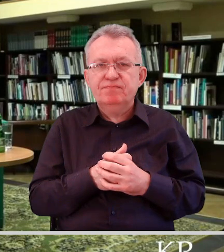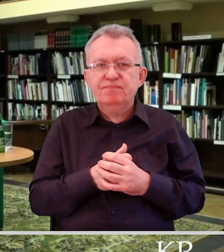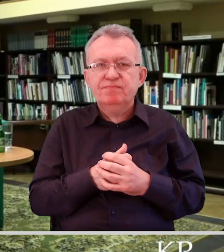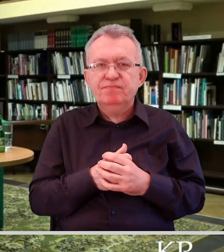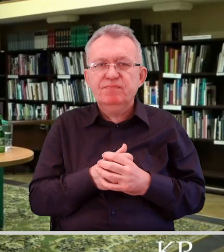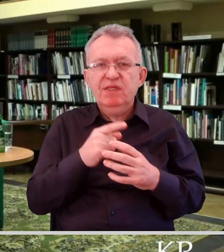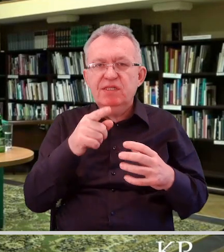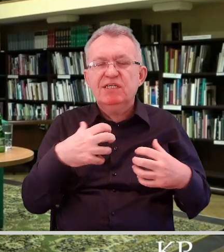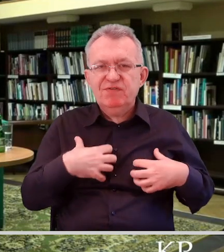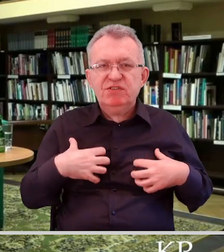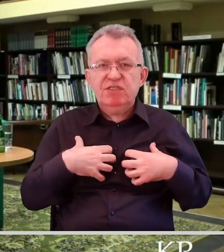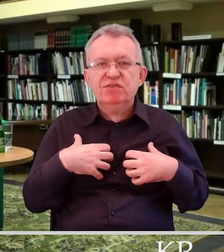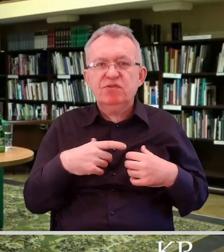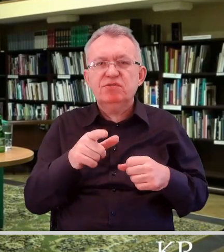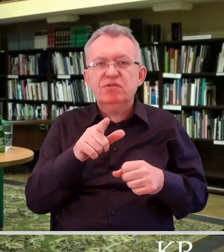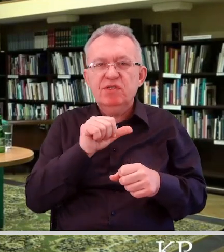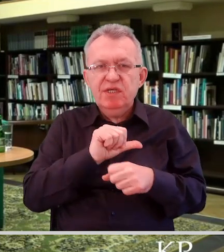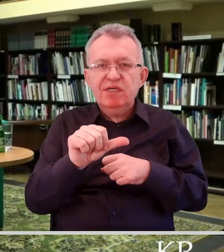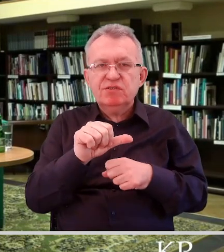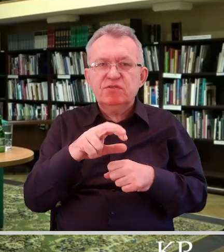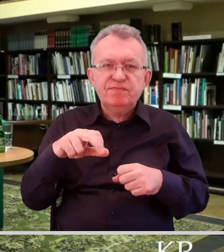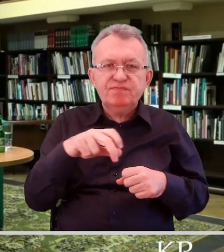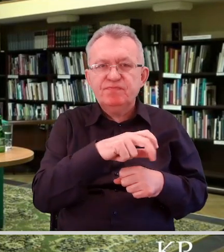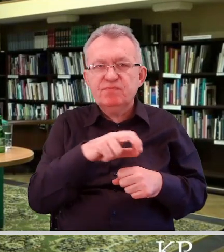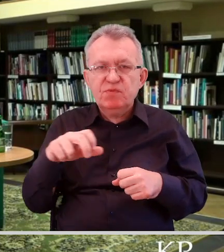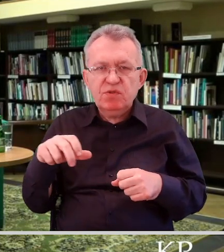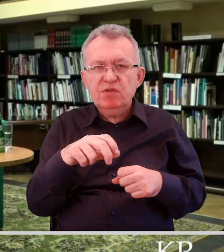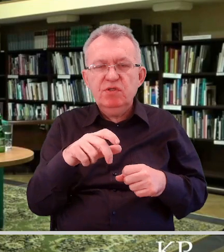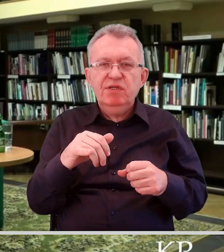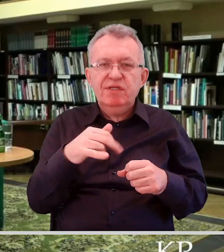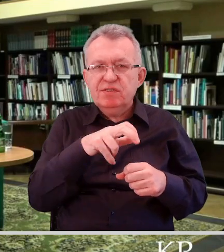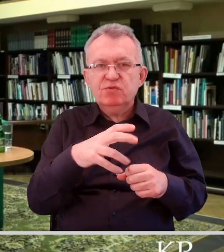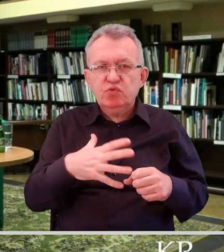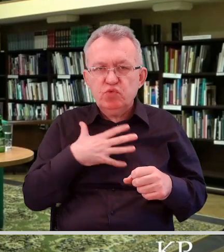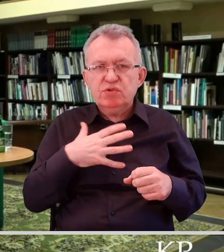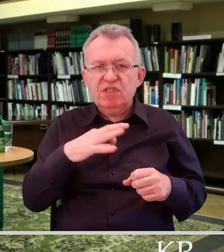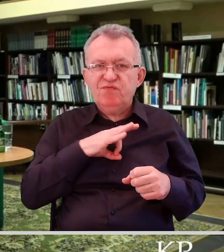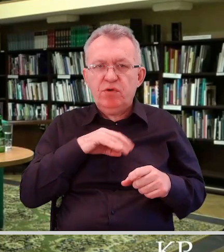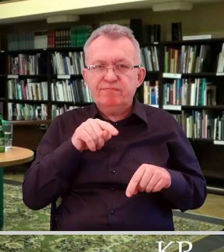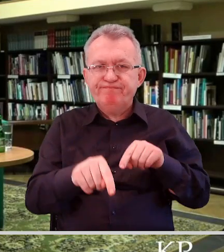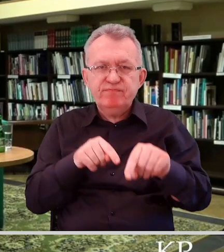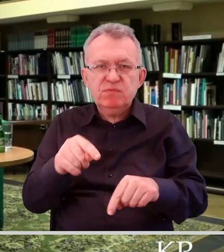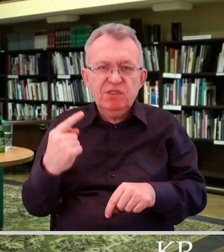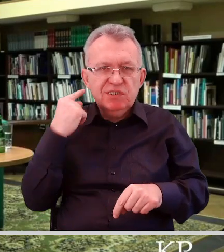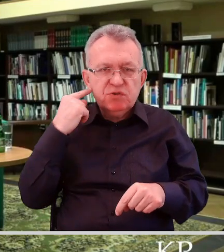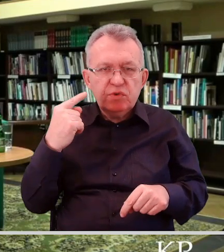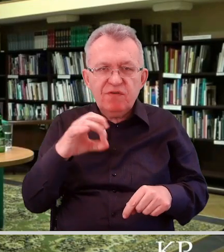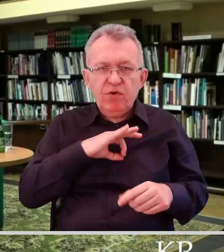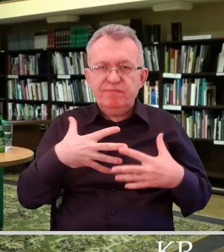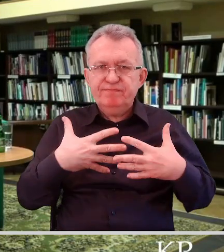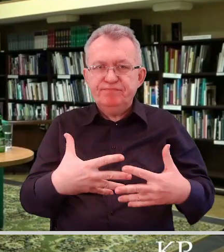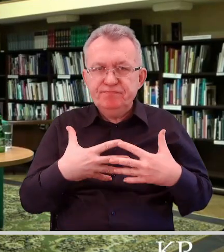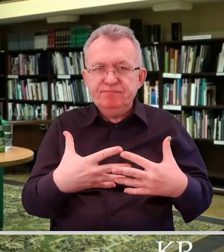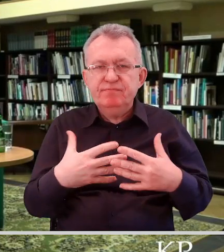Ta zwierzęcość w nas to jest właśnie to takie chodzenie mantryczne, odczuwanie swoich kroków, wsłuchiwanie się w swój oddech,